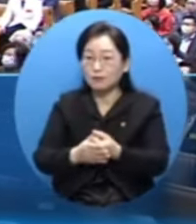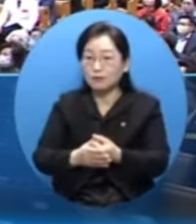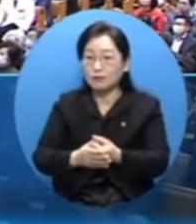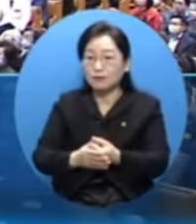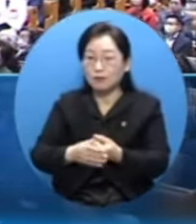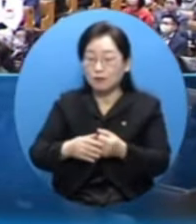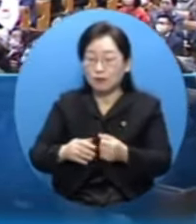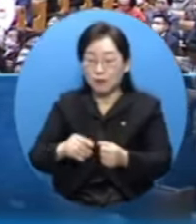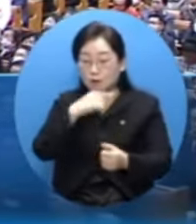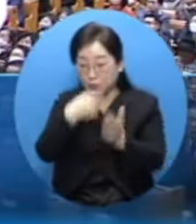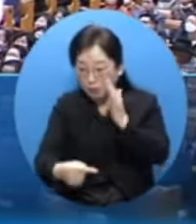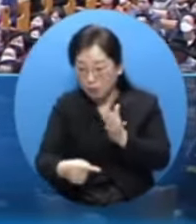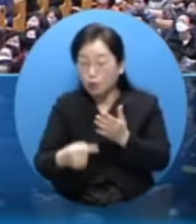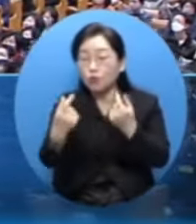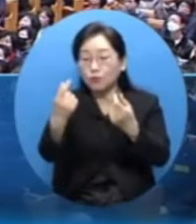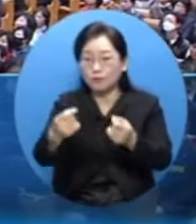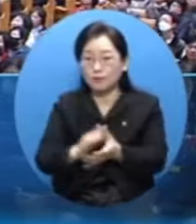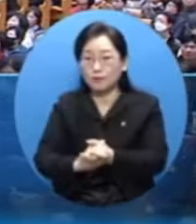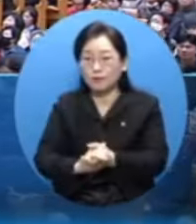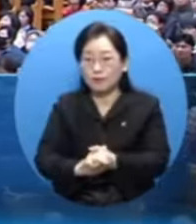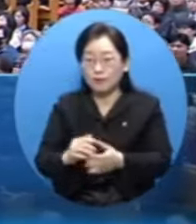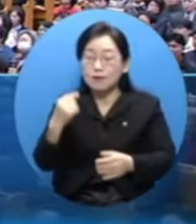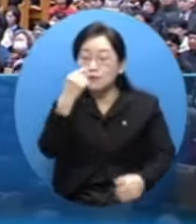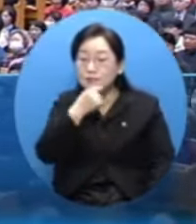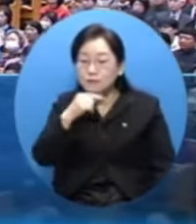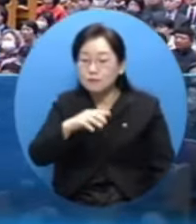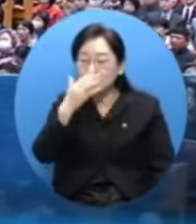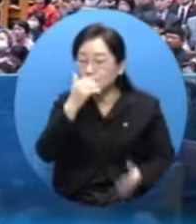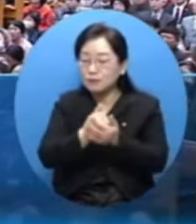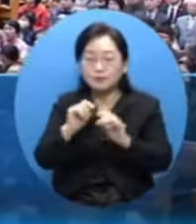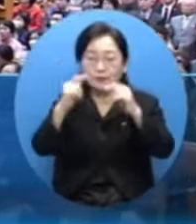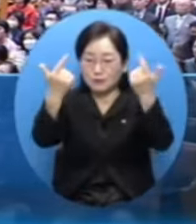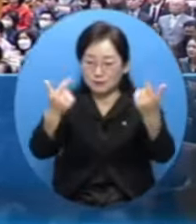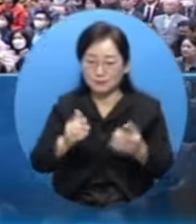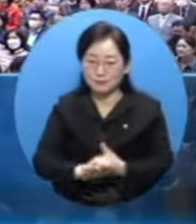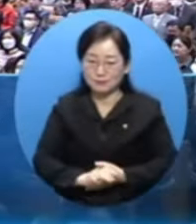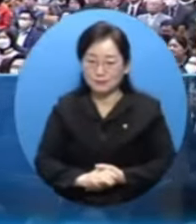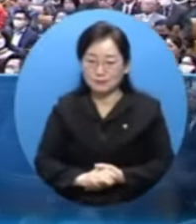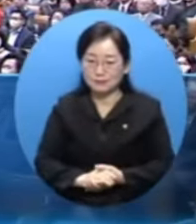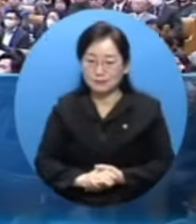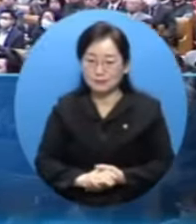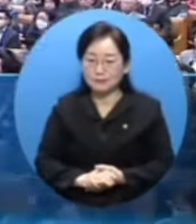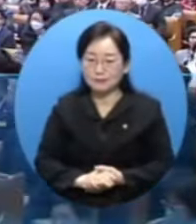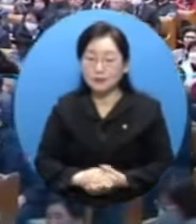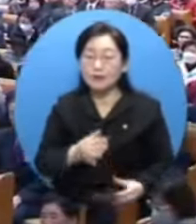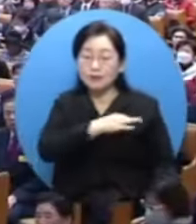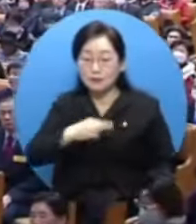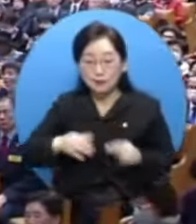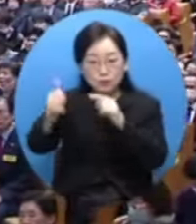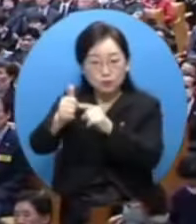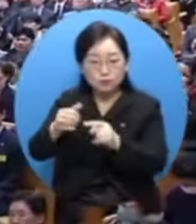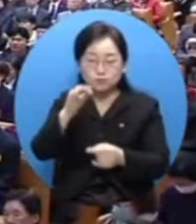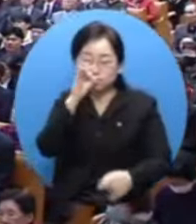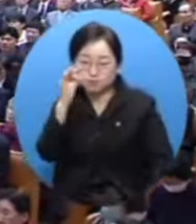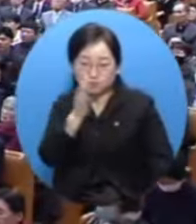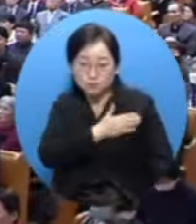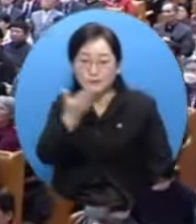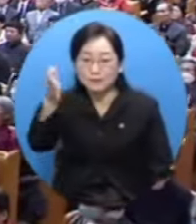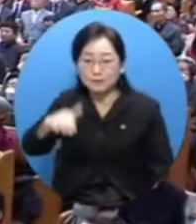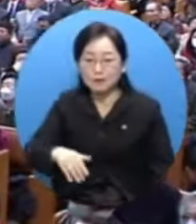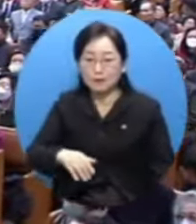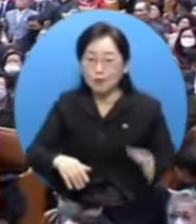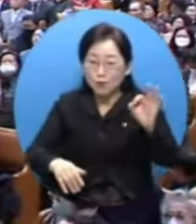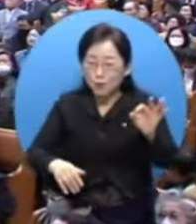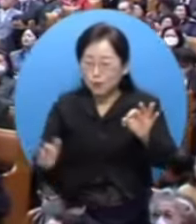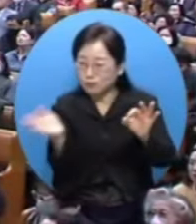받지 아니하겠느냐 하고 이 모든 일에 욥이 입술로 범죄하지 아니하니라. 욥은 부자였지만 돈보다 하나님을 더